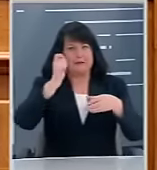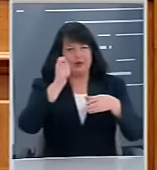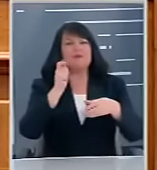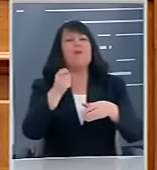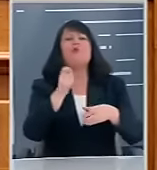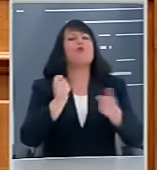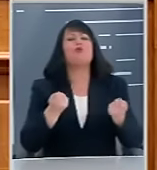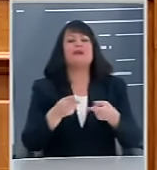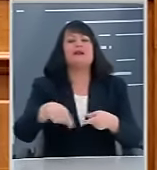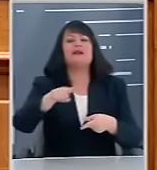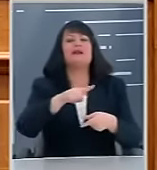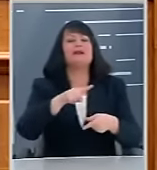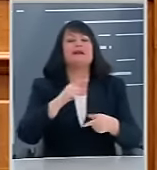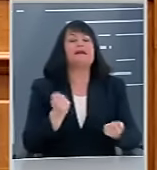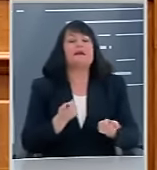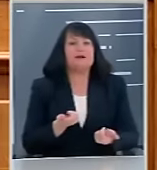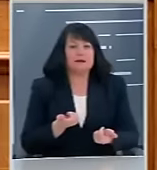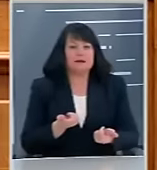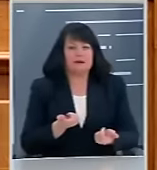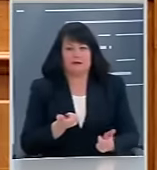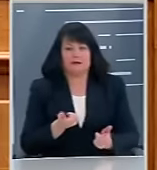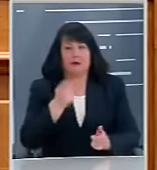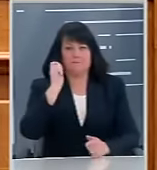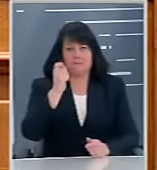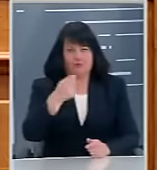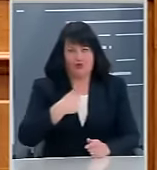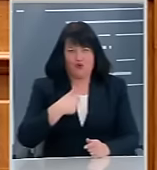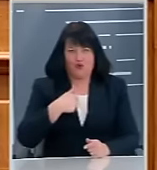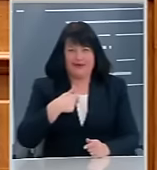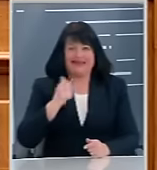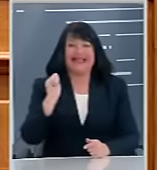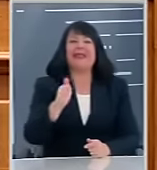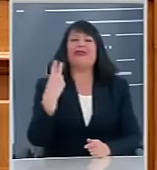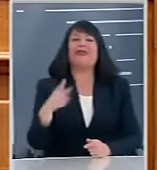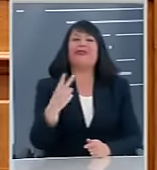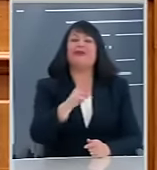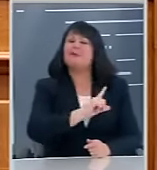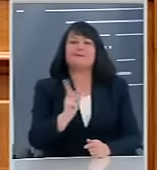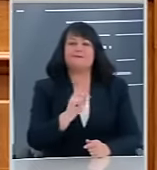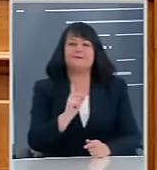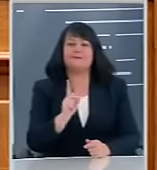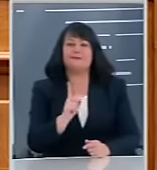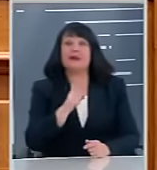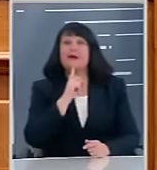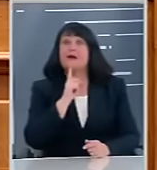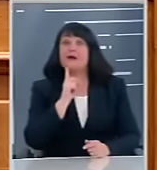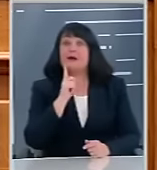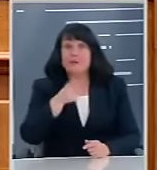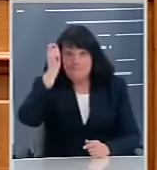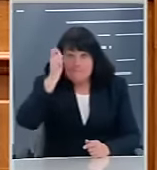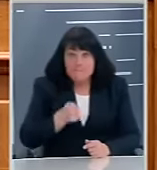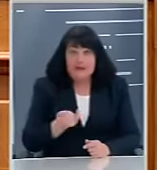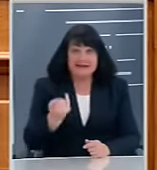τους την εφαρμογή όχι της πολιτικής που χαράσουν οι ίδιοι, αλλά της πολιτικής όπως ομολόγησε